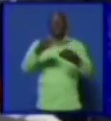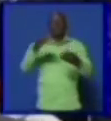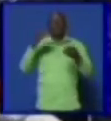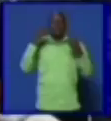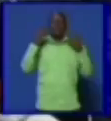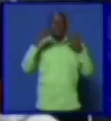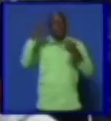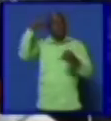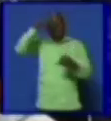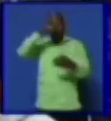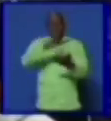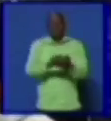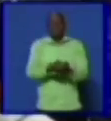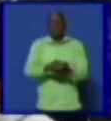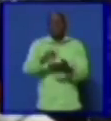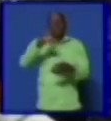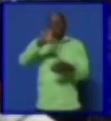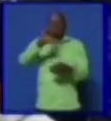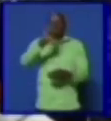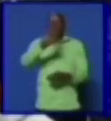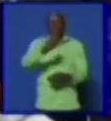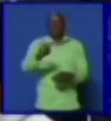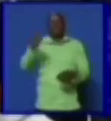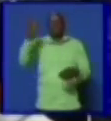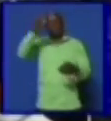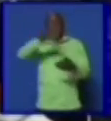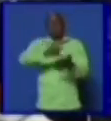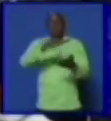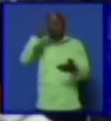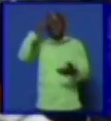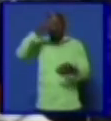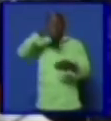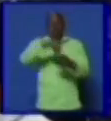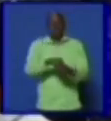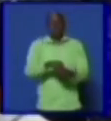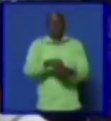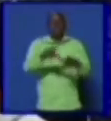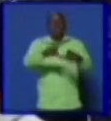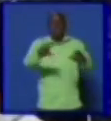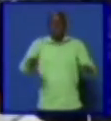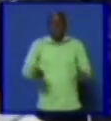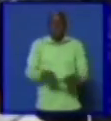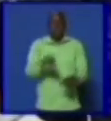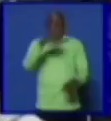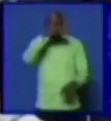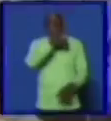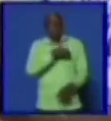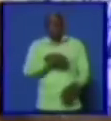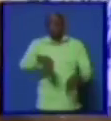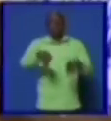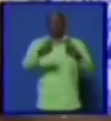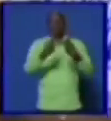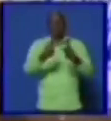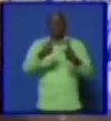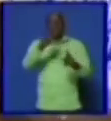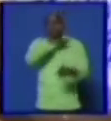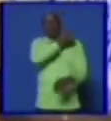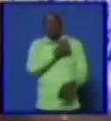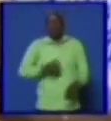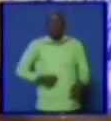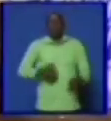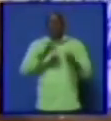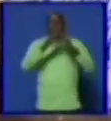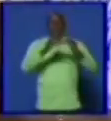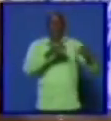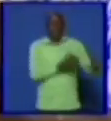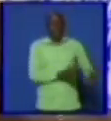fermes pour que le consulat général, qui était logé au sein des locaux de la mission permanente, c'est-à-dire l'ambassade auprès des Nations